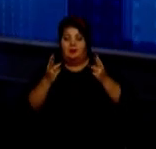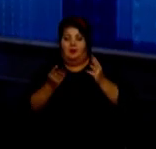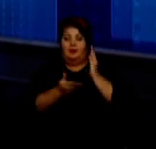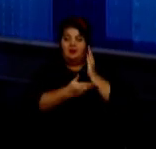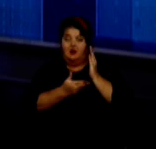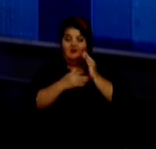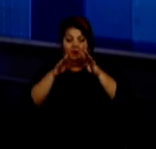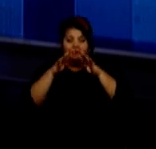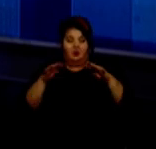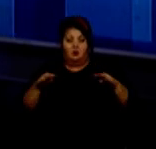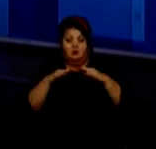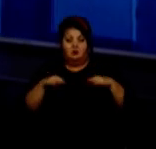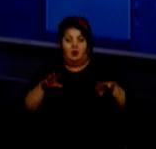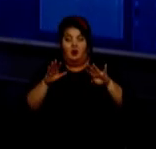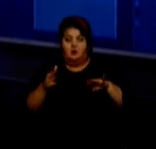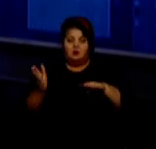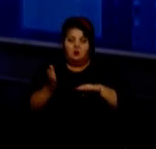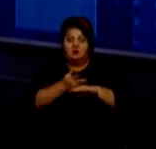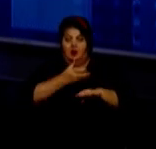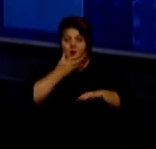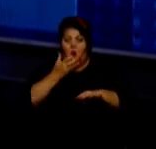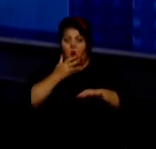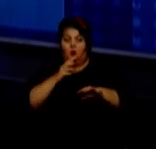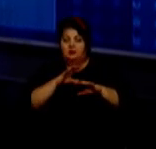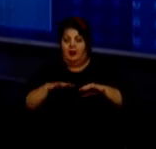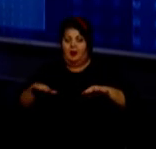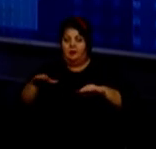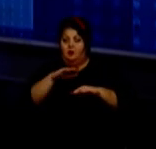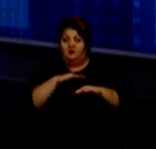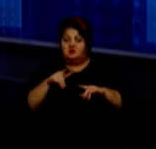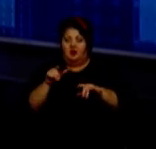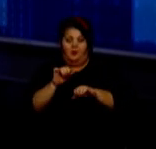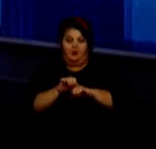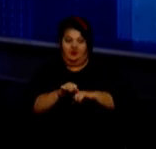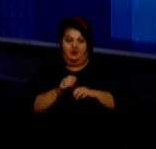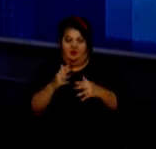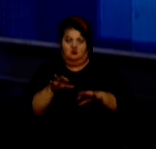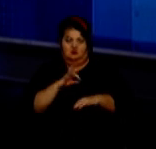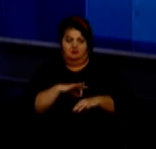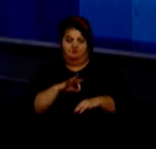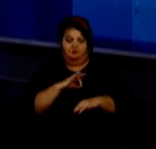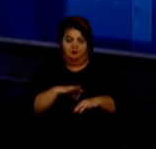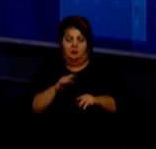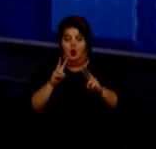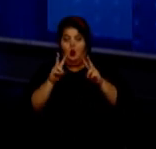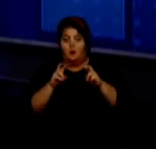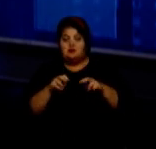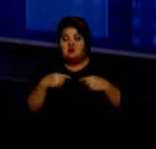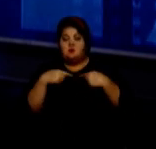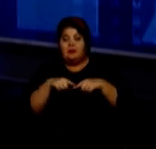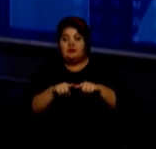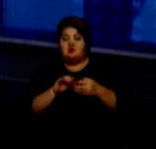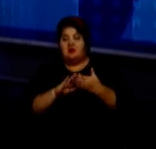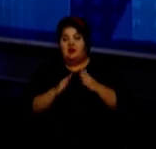потім знімаємо утеплювач, який вже припинив виконувати свою функцію, обстежуємо технічний стан